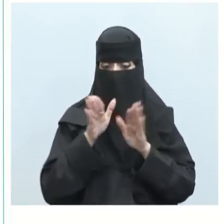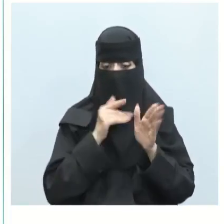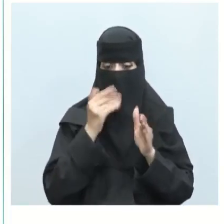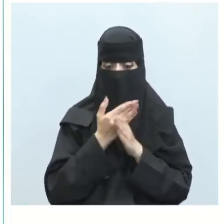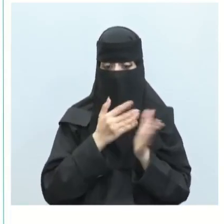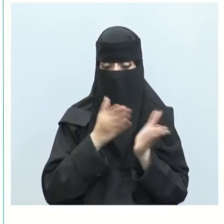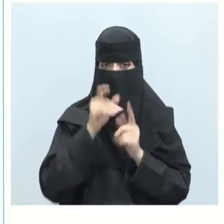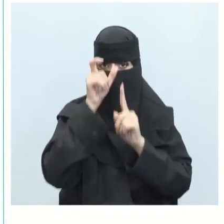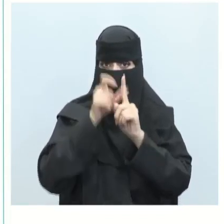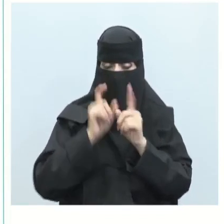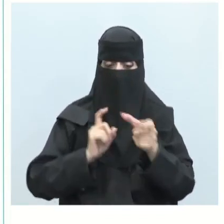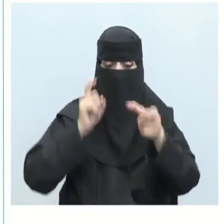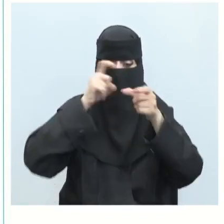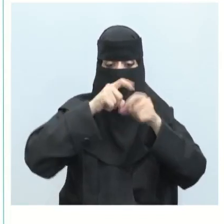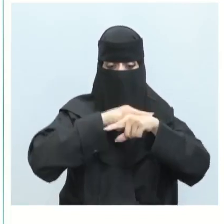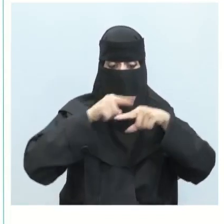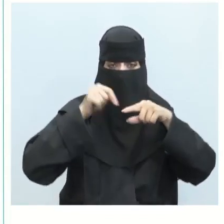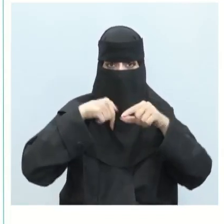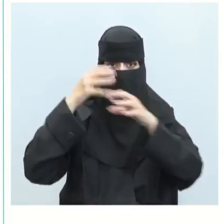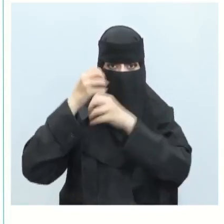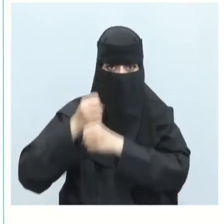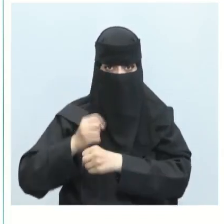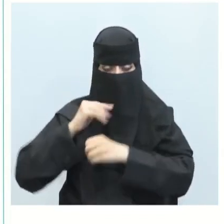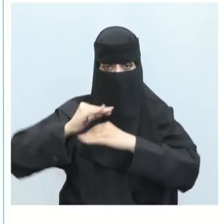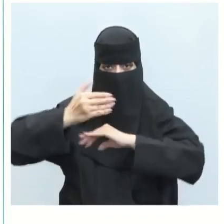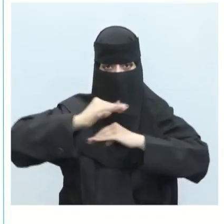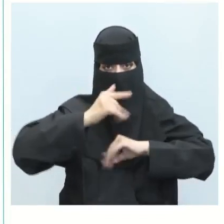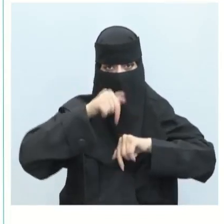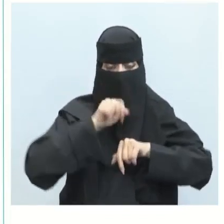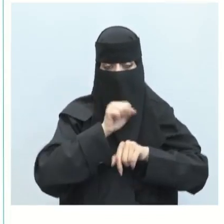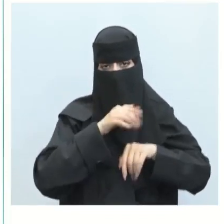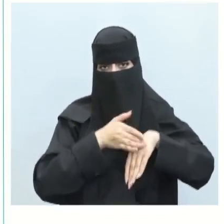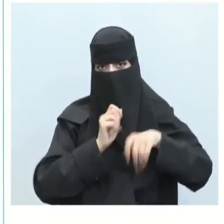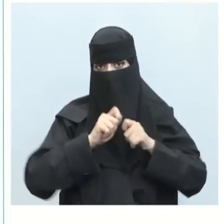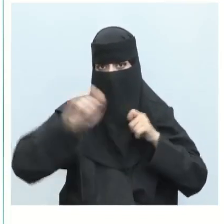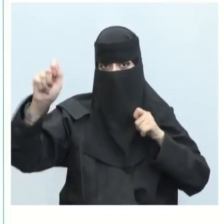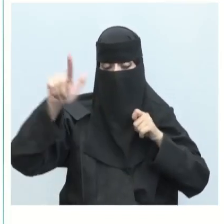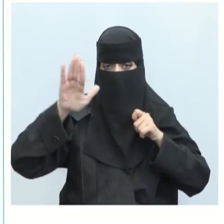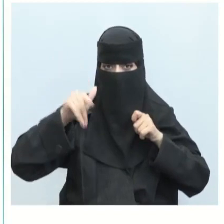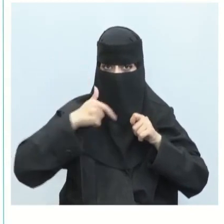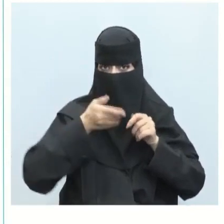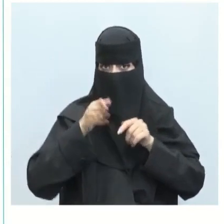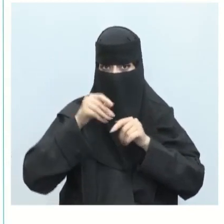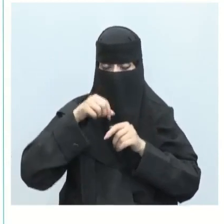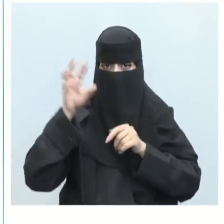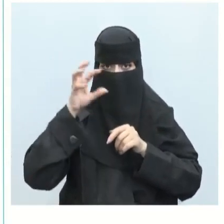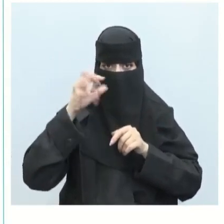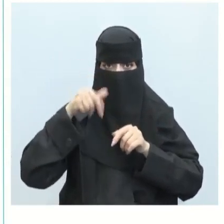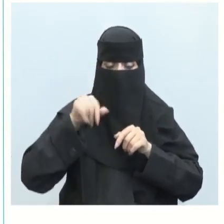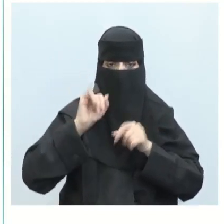لانها تتيح للمستخدمين الوصول الامن الى الاجهزه والخوادم عن بعد ولقد لجات الشركات